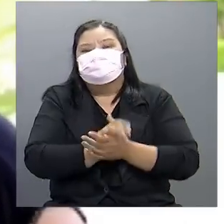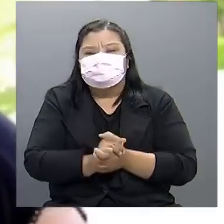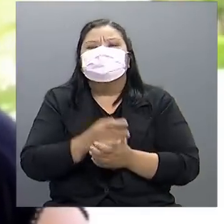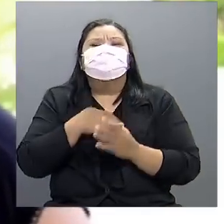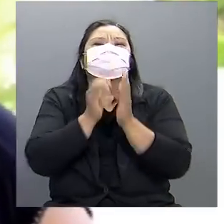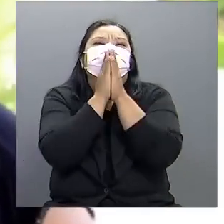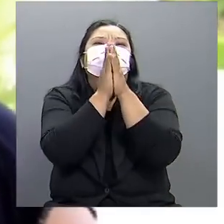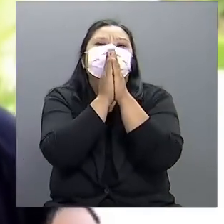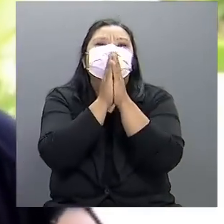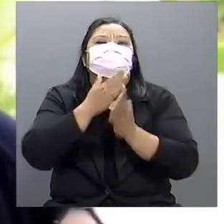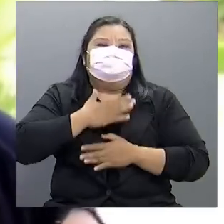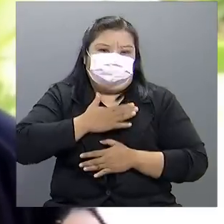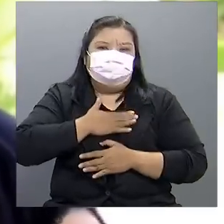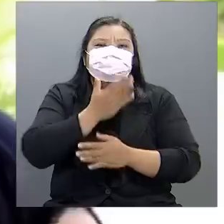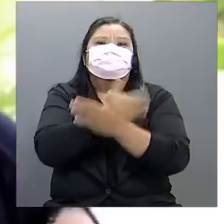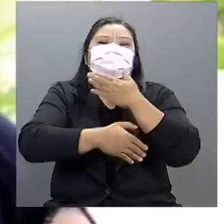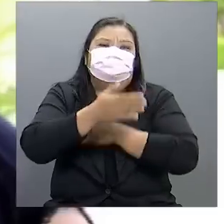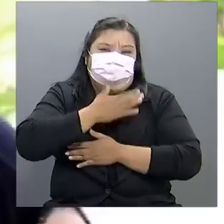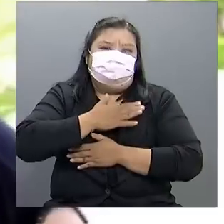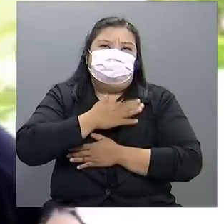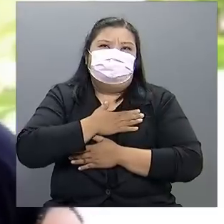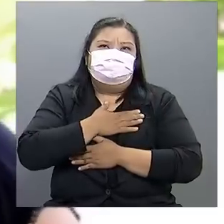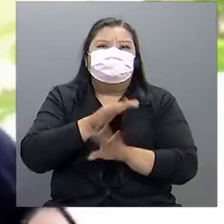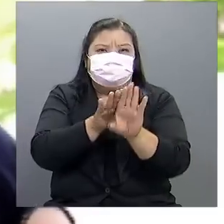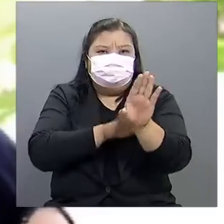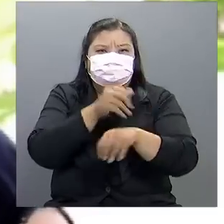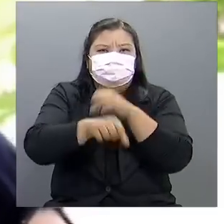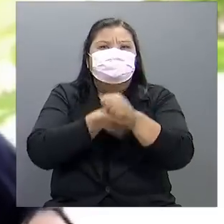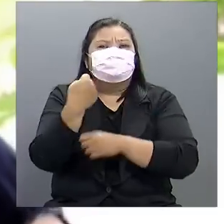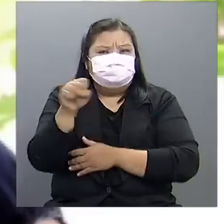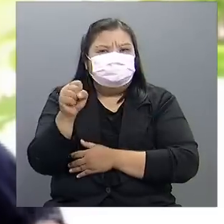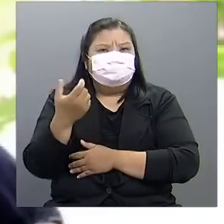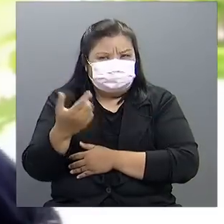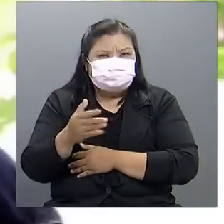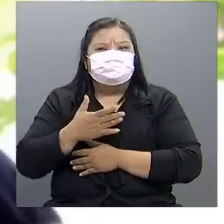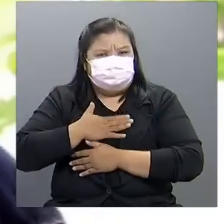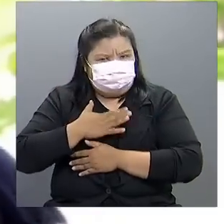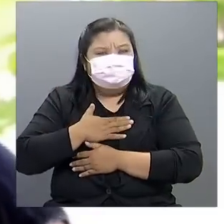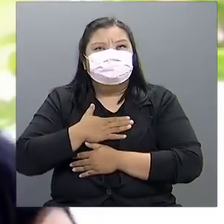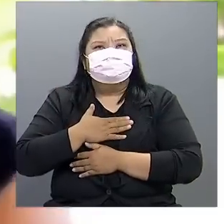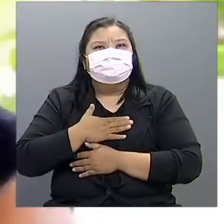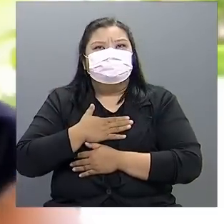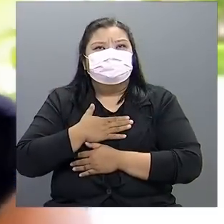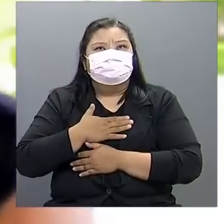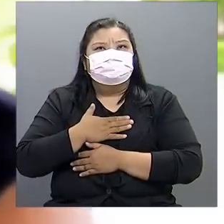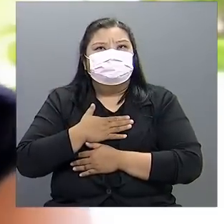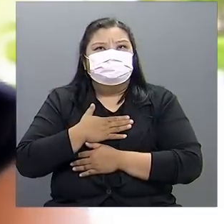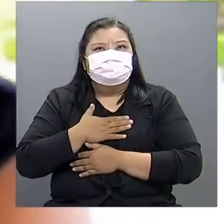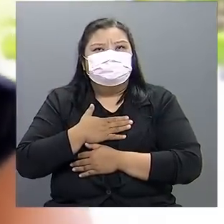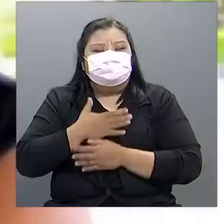็ สิบกวาปีแล้วค่ะก็ที่หาเลีงครบกลัว